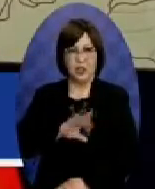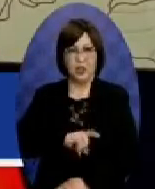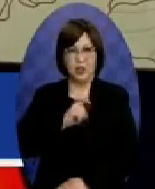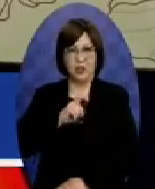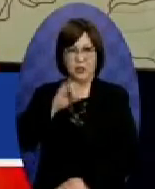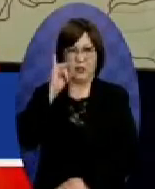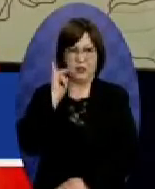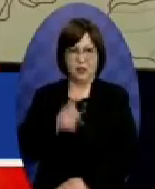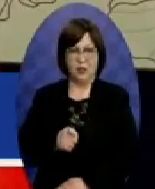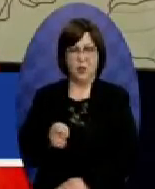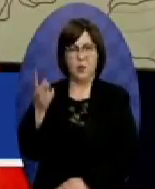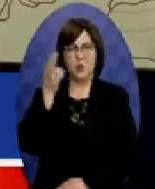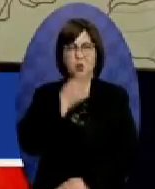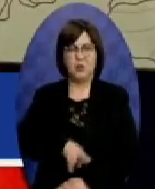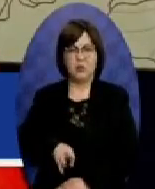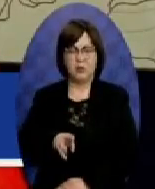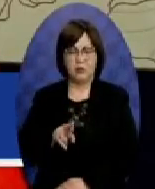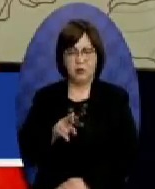хөдөөнтэй тэгээд